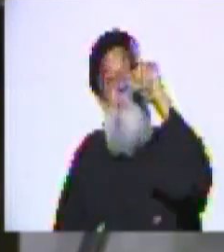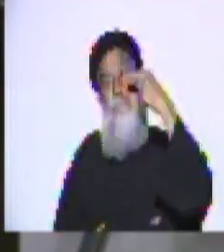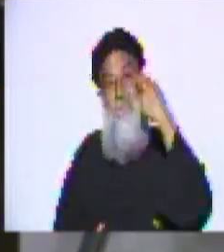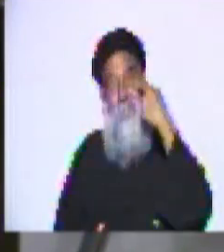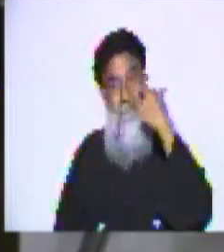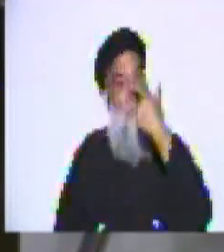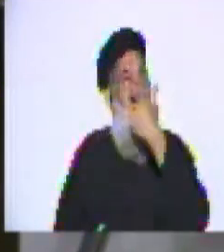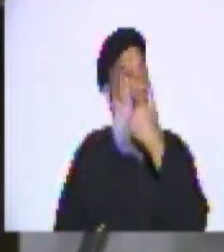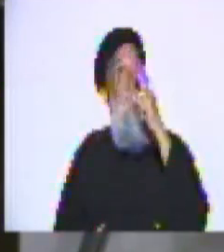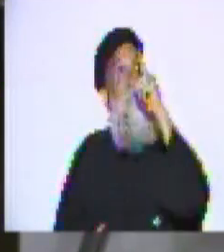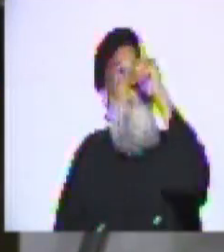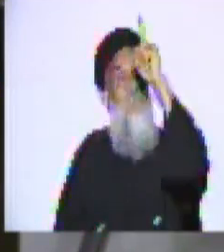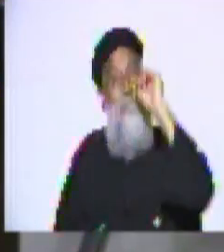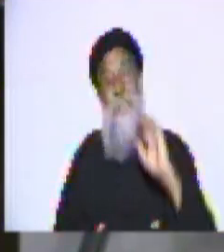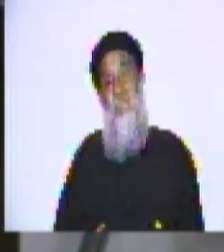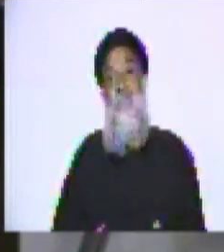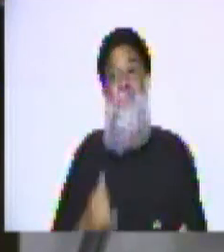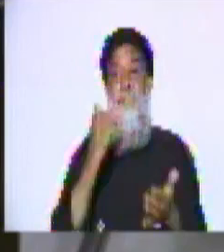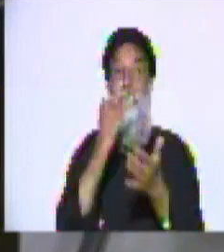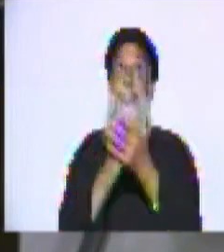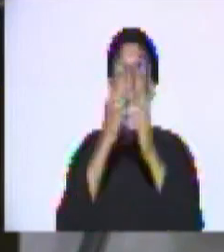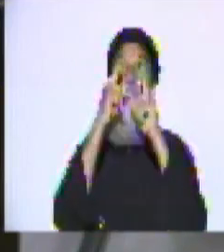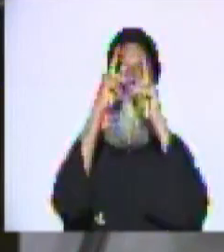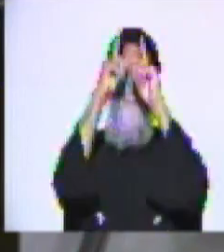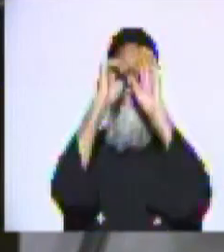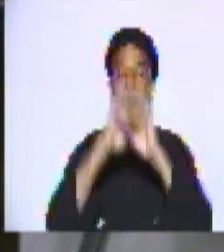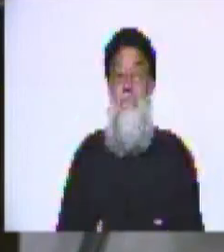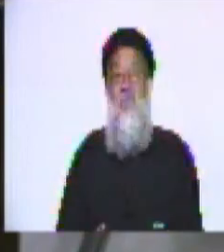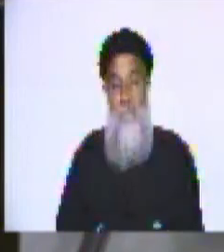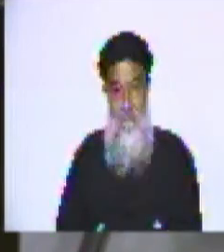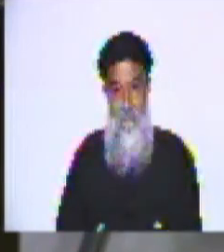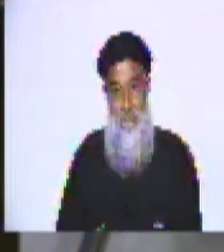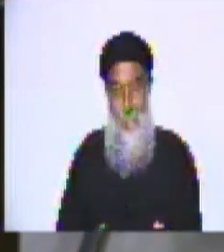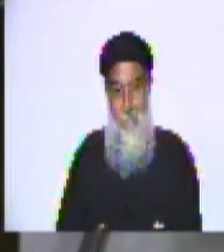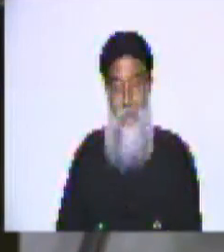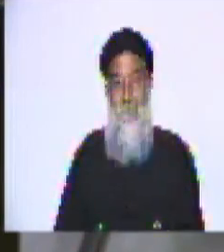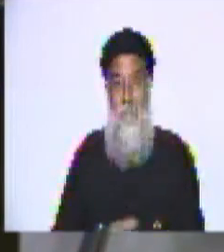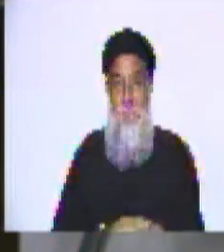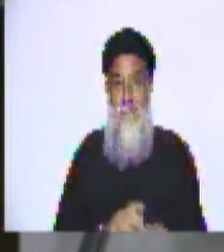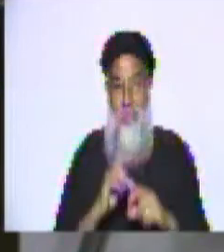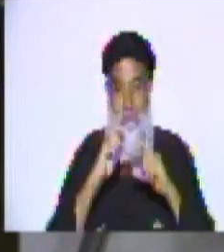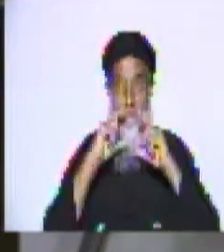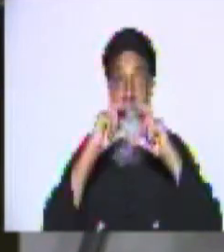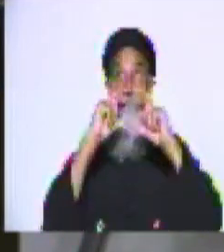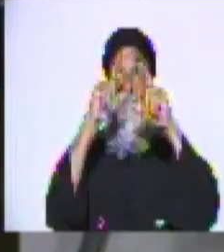في التكريس بالذات، يعني لازم ربنا يحسسه بصوته.